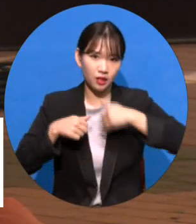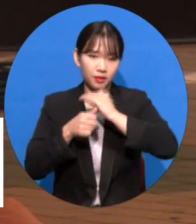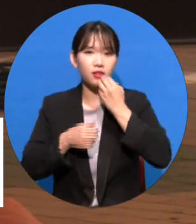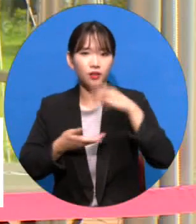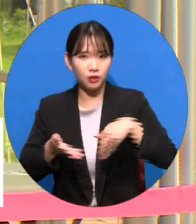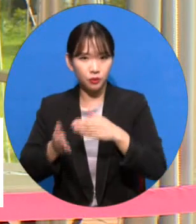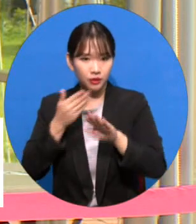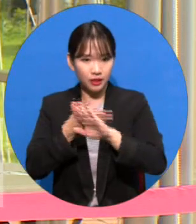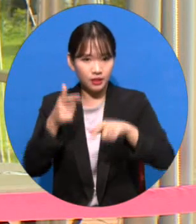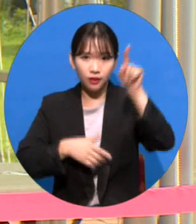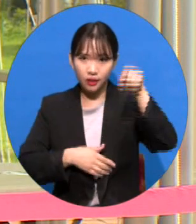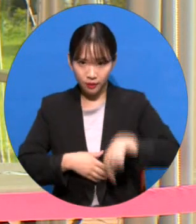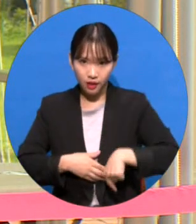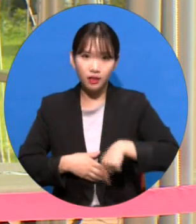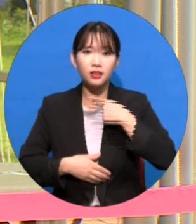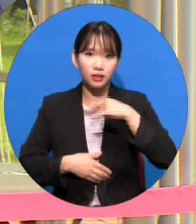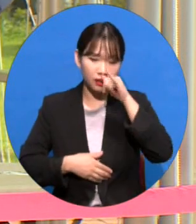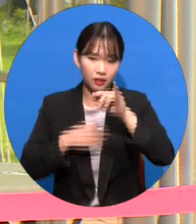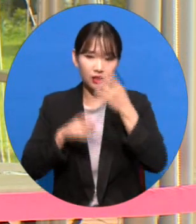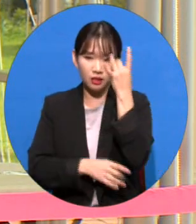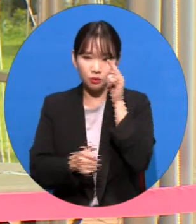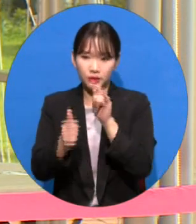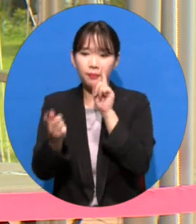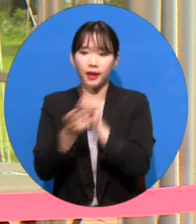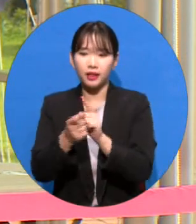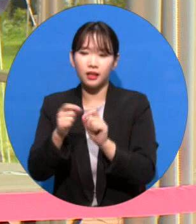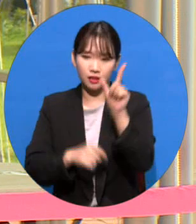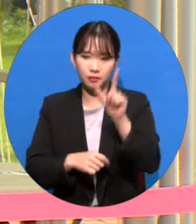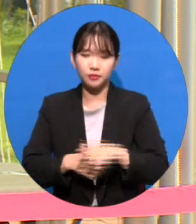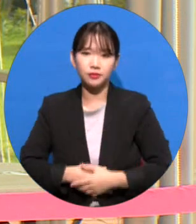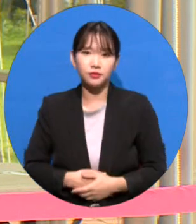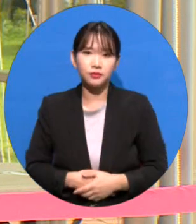경기도 등 타지역을 다녀오거나 기존 확진자와 접촉한 사례가 대부분이었습니다.